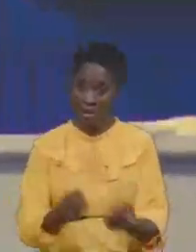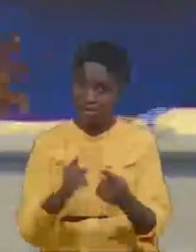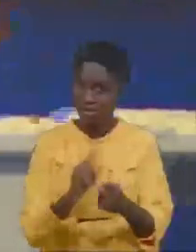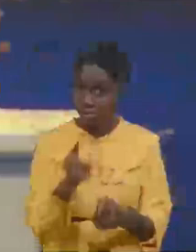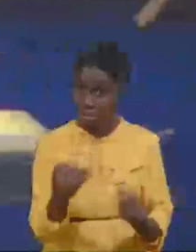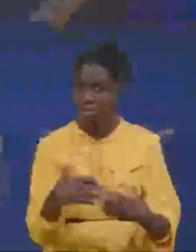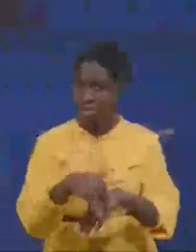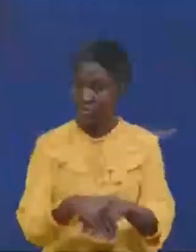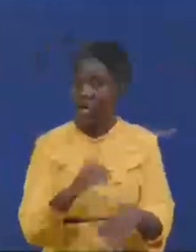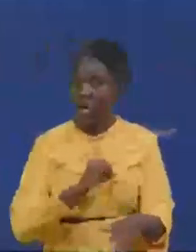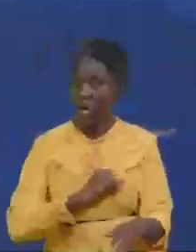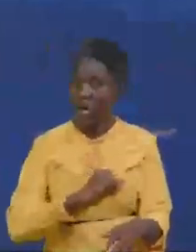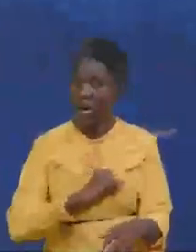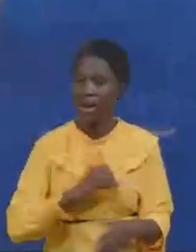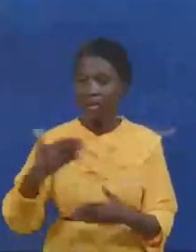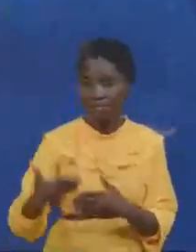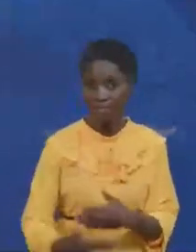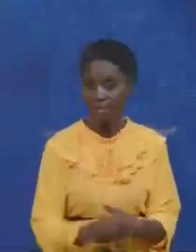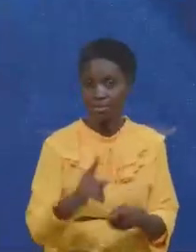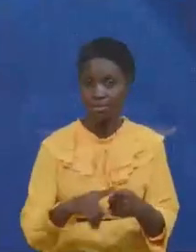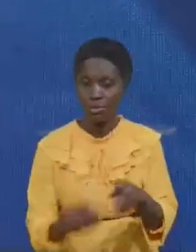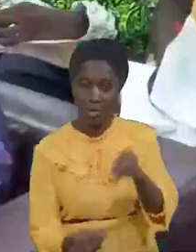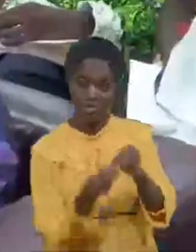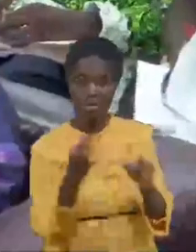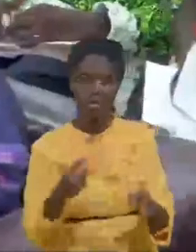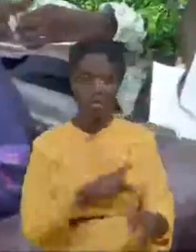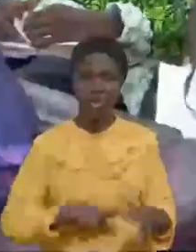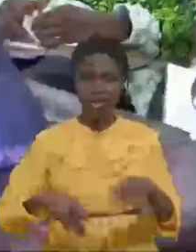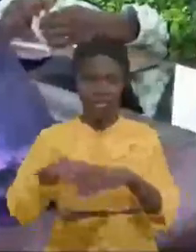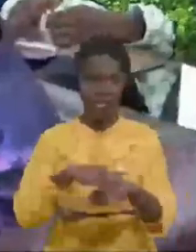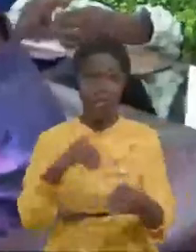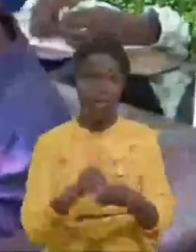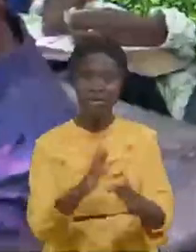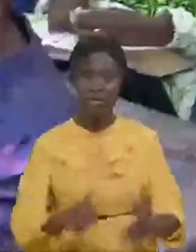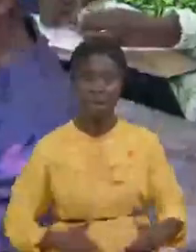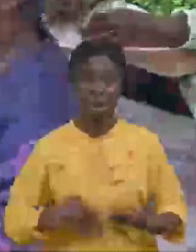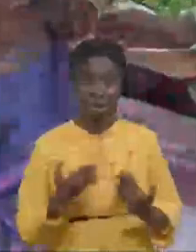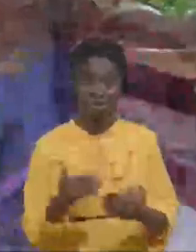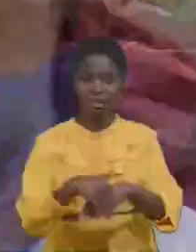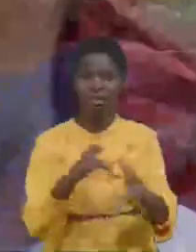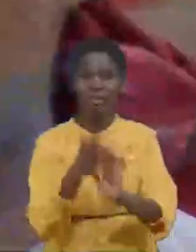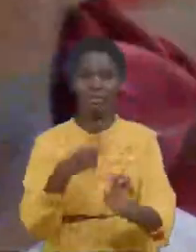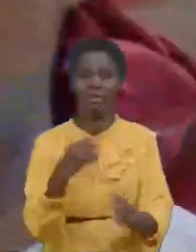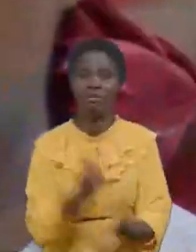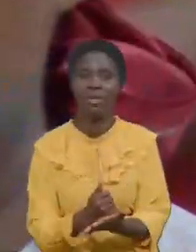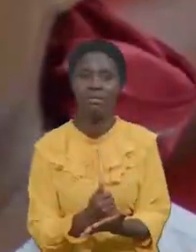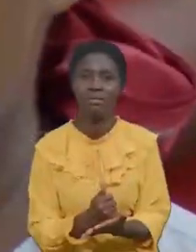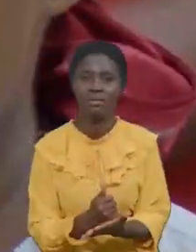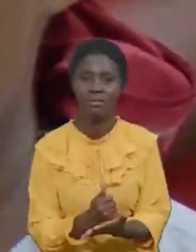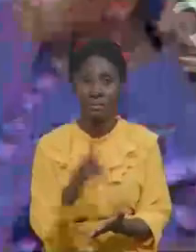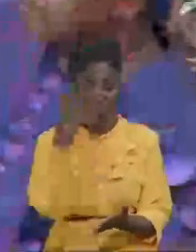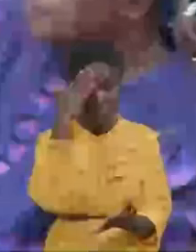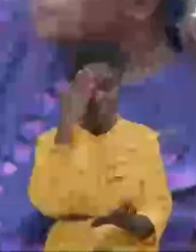à l'addition du royaume dans votre vie ce soir au nom de Jésus-Christ. Vous savez, parfois